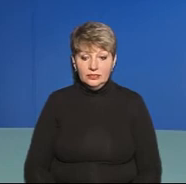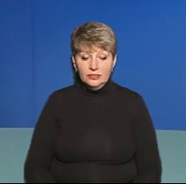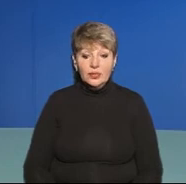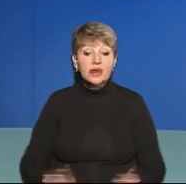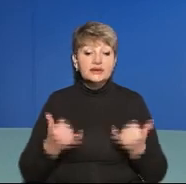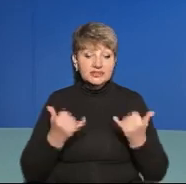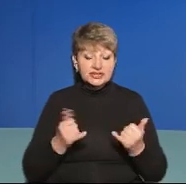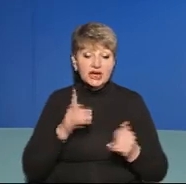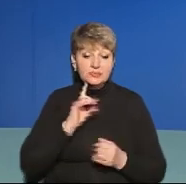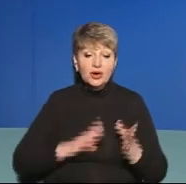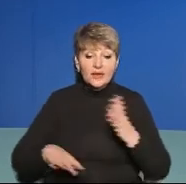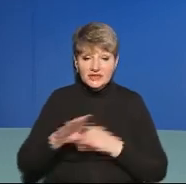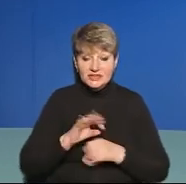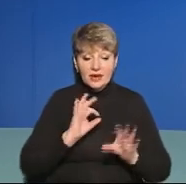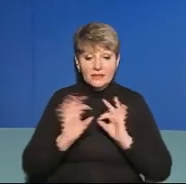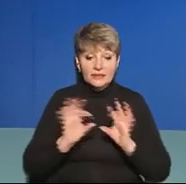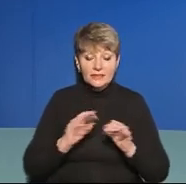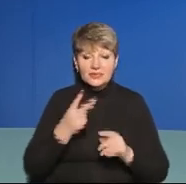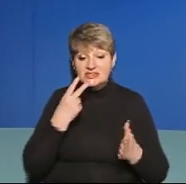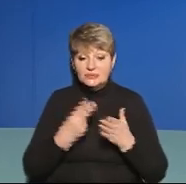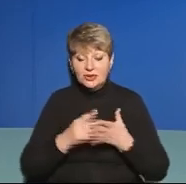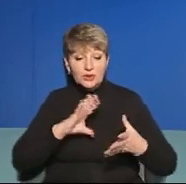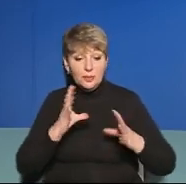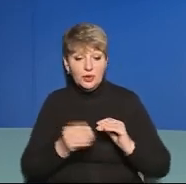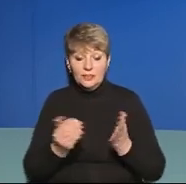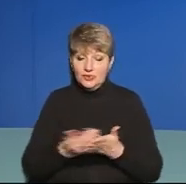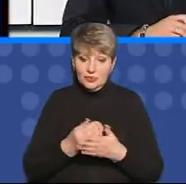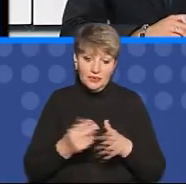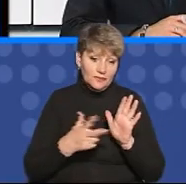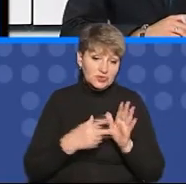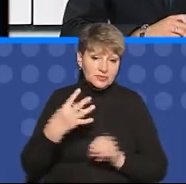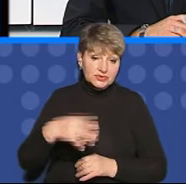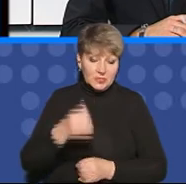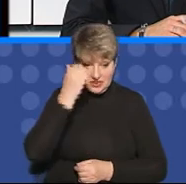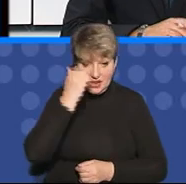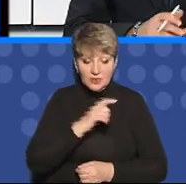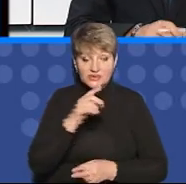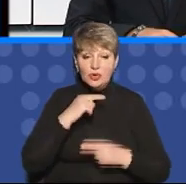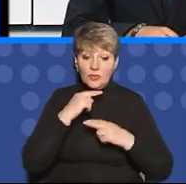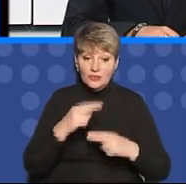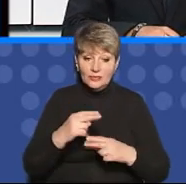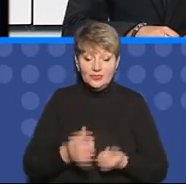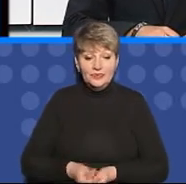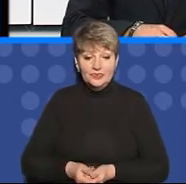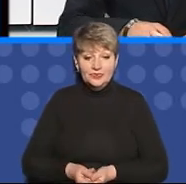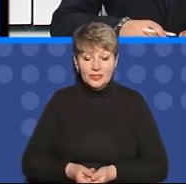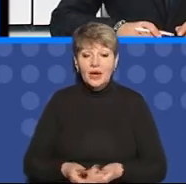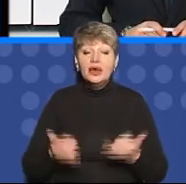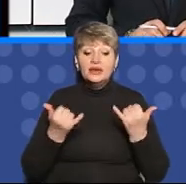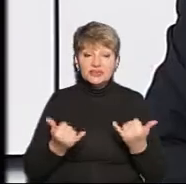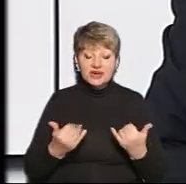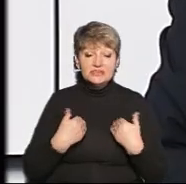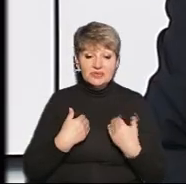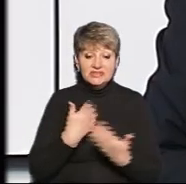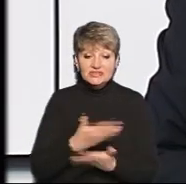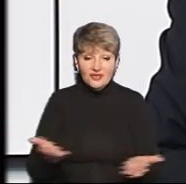І наразі у нас це вся інформація. Переглядайте підсумковий випуск новин о 20:40. Я дякую за увагу. Дякую, Станіславе. На цьому я з